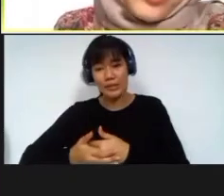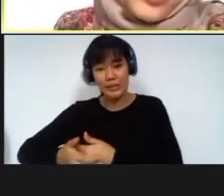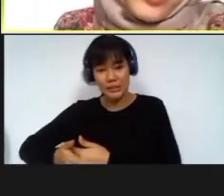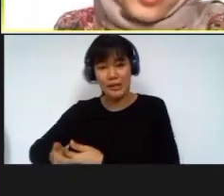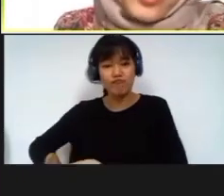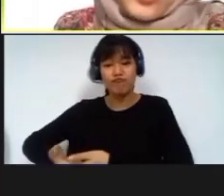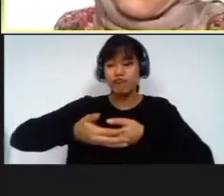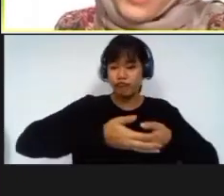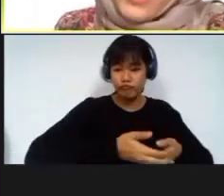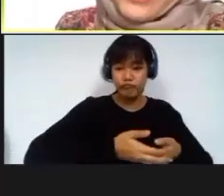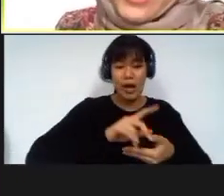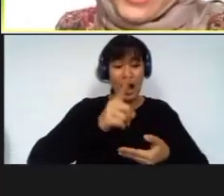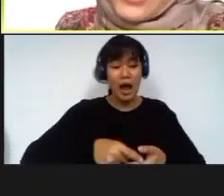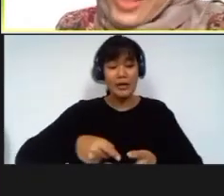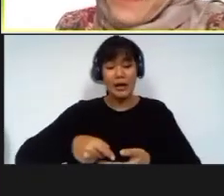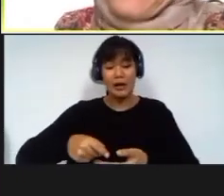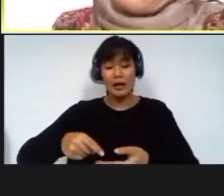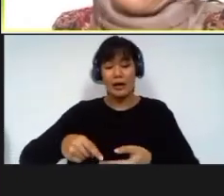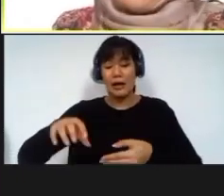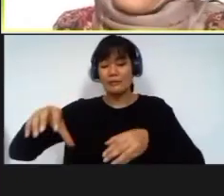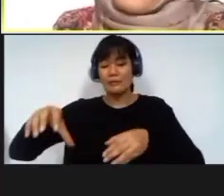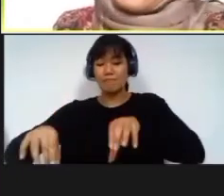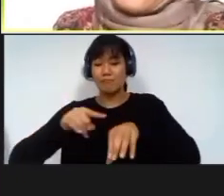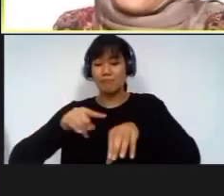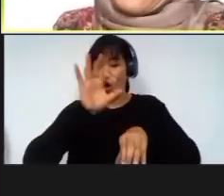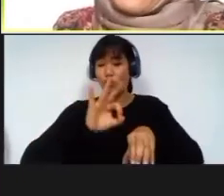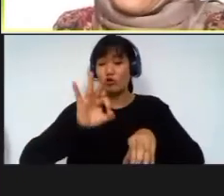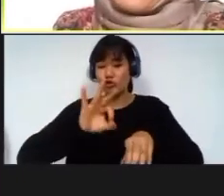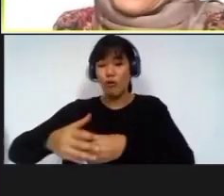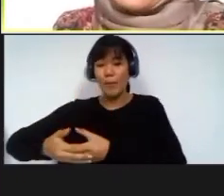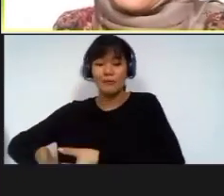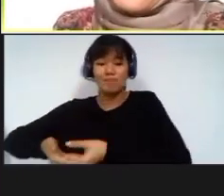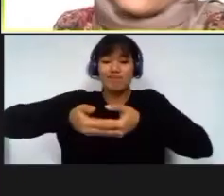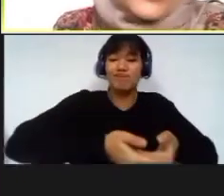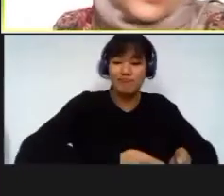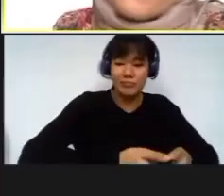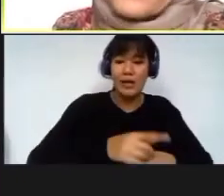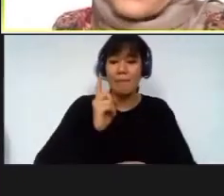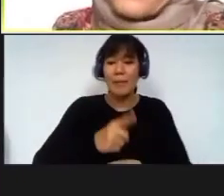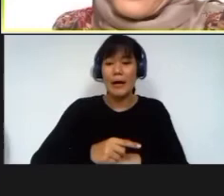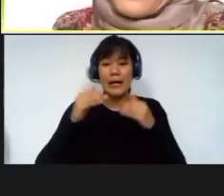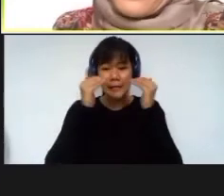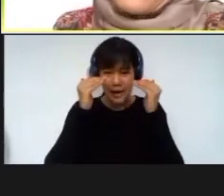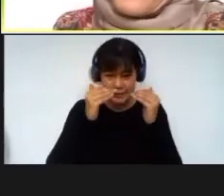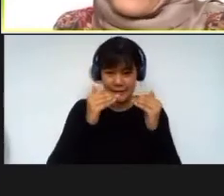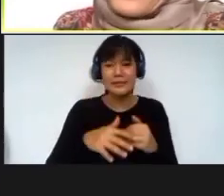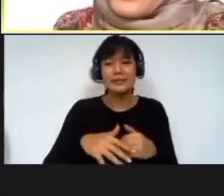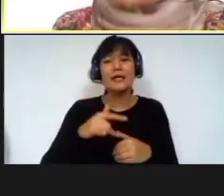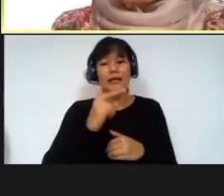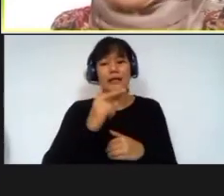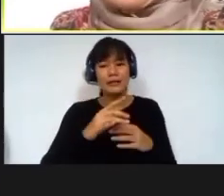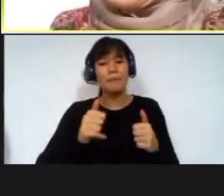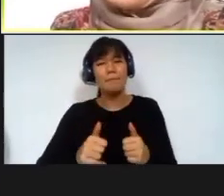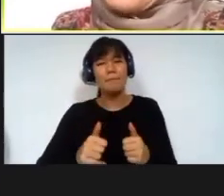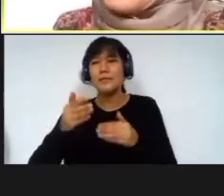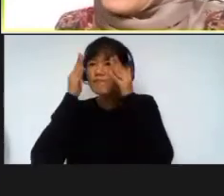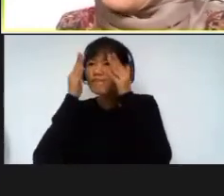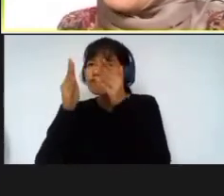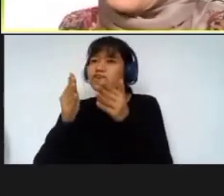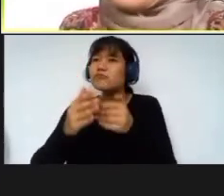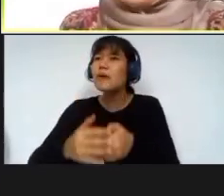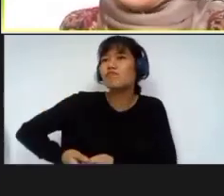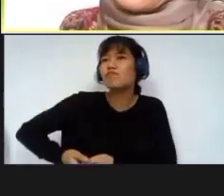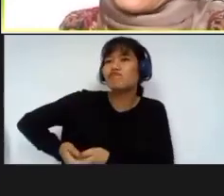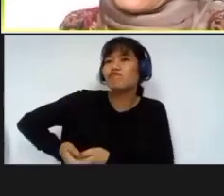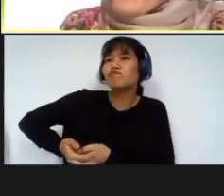bangku kosong sebelahnya gitu ya. Bahkan ketika menangis di kelas, dia tetap bisa mendengarkan perkuliahan sambil menyusui di